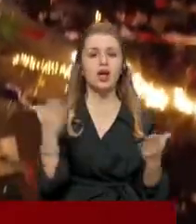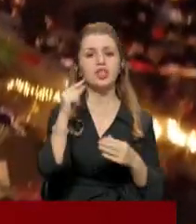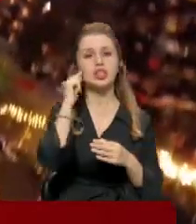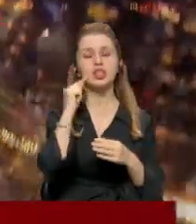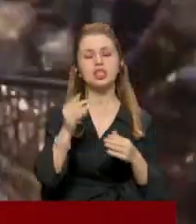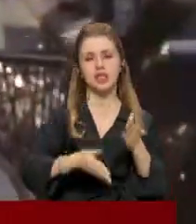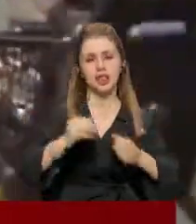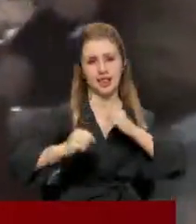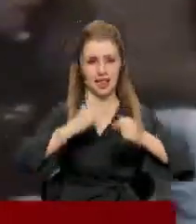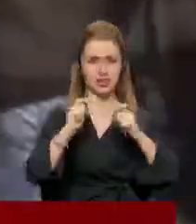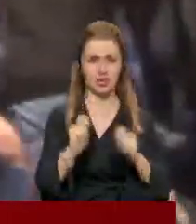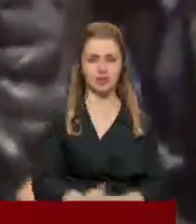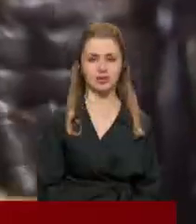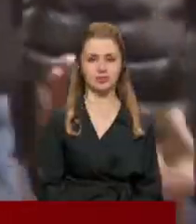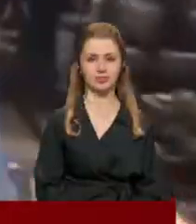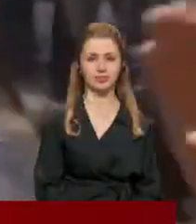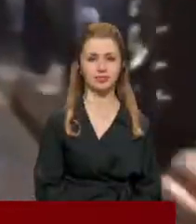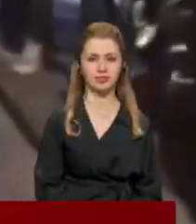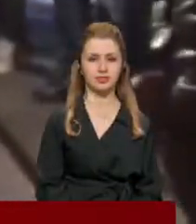sokaklarda dans etti.